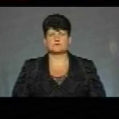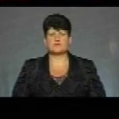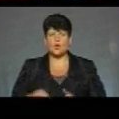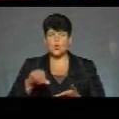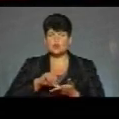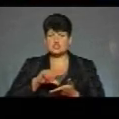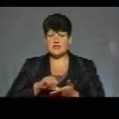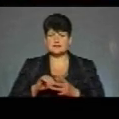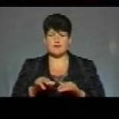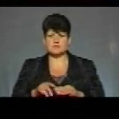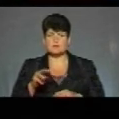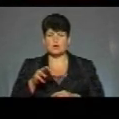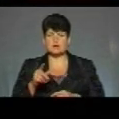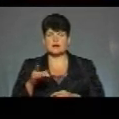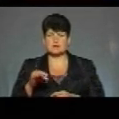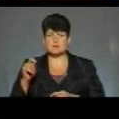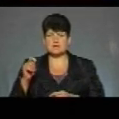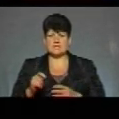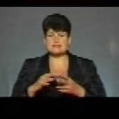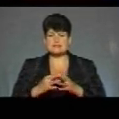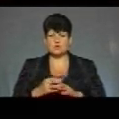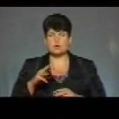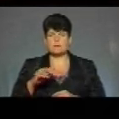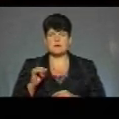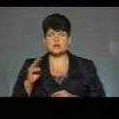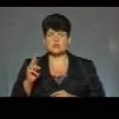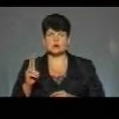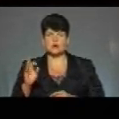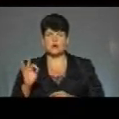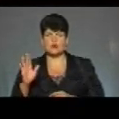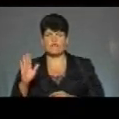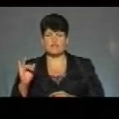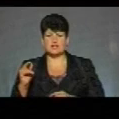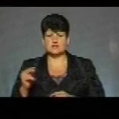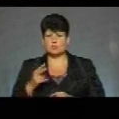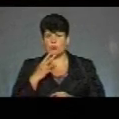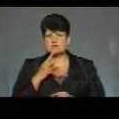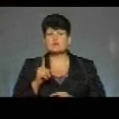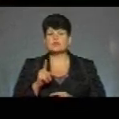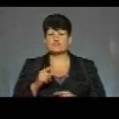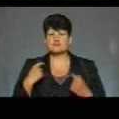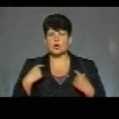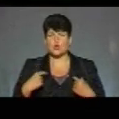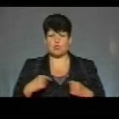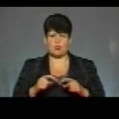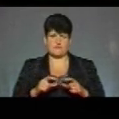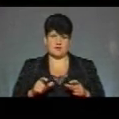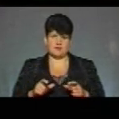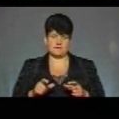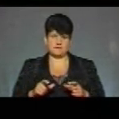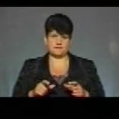Учасник акції Микола Грицик приїхав з села Мишковичі Тернопільського району. Він показав, що в його шкільному портфелі. Я маю